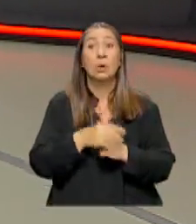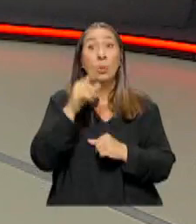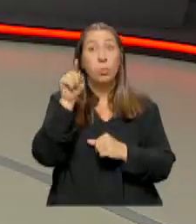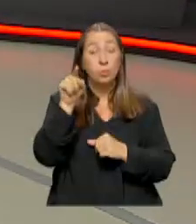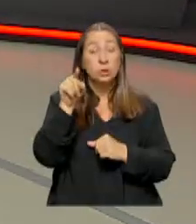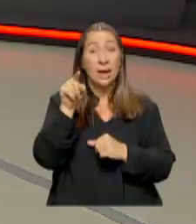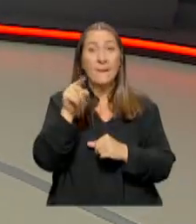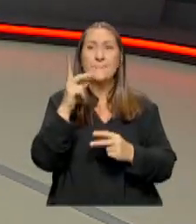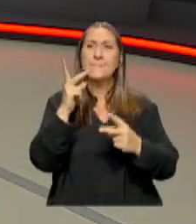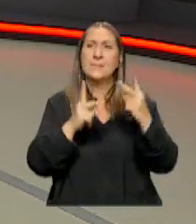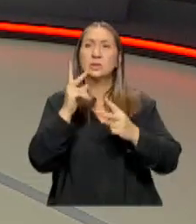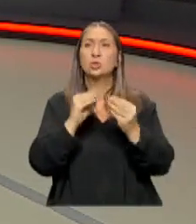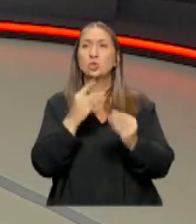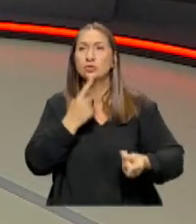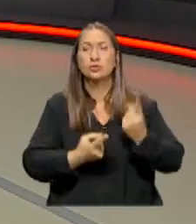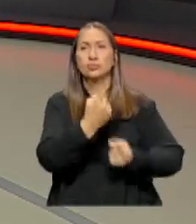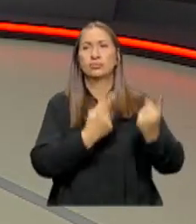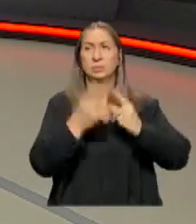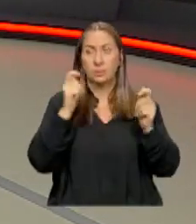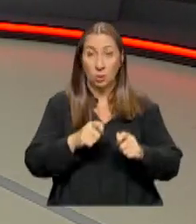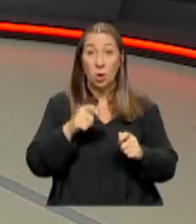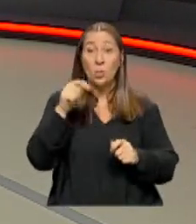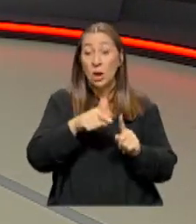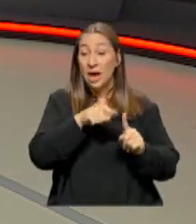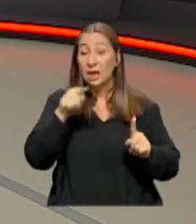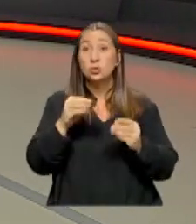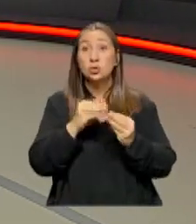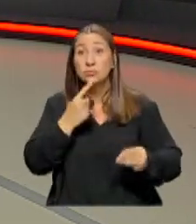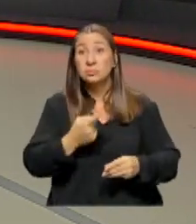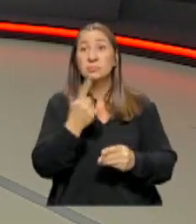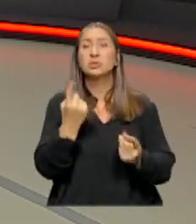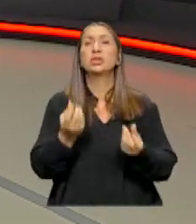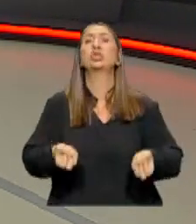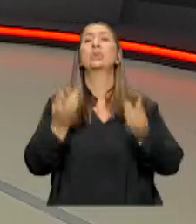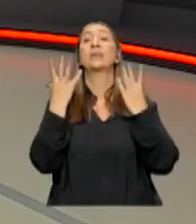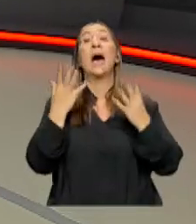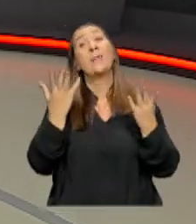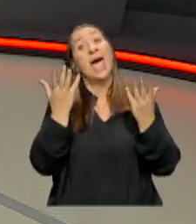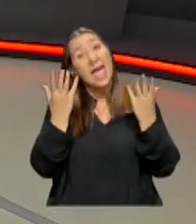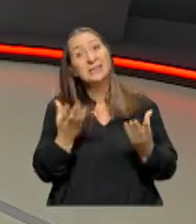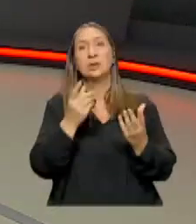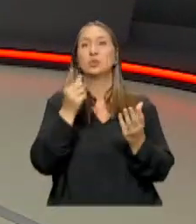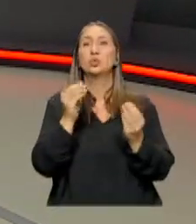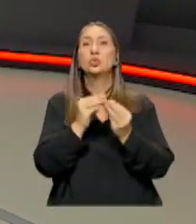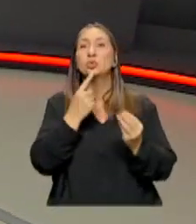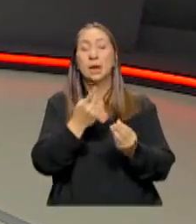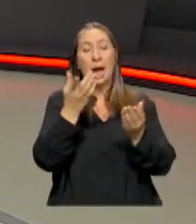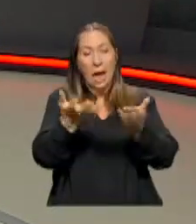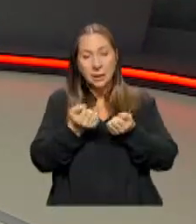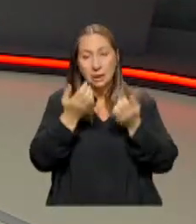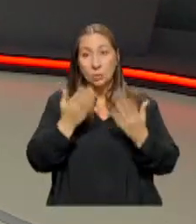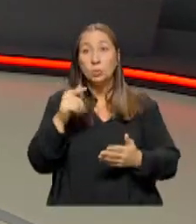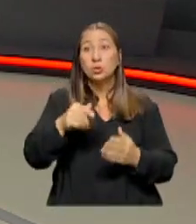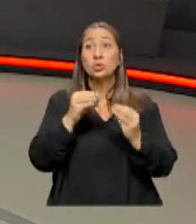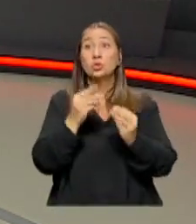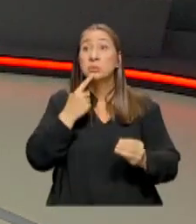Burada bir takım suç duyurularında bulunuluyor. Bugüne kadar suç duyurularından bir şey çıkmadı ama en azından alındı bunlar, kabul edildi. Ya bugün